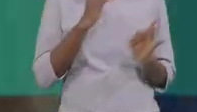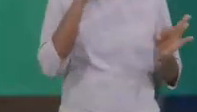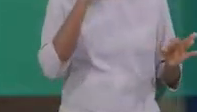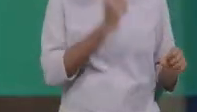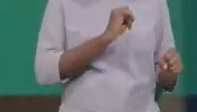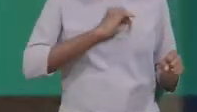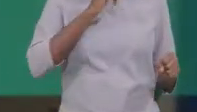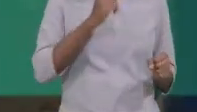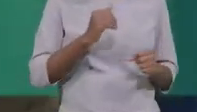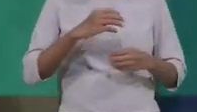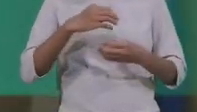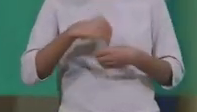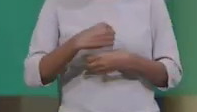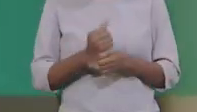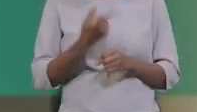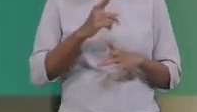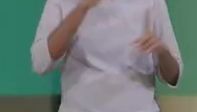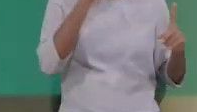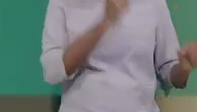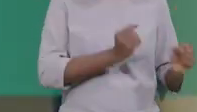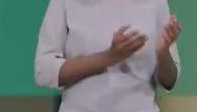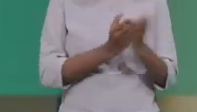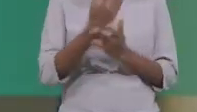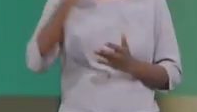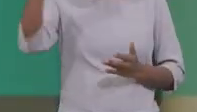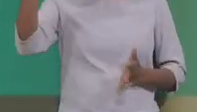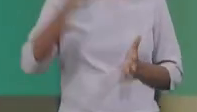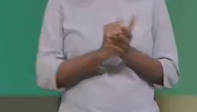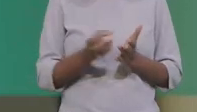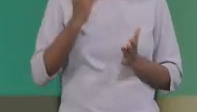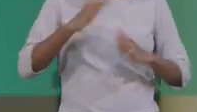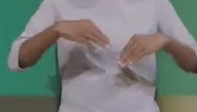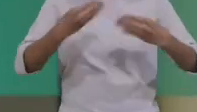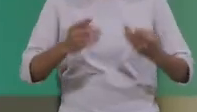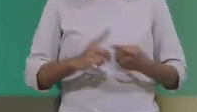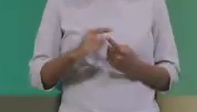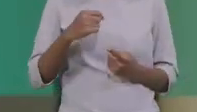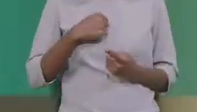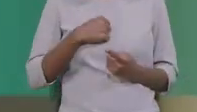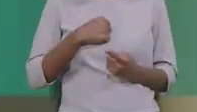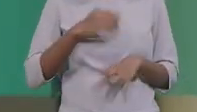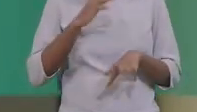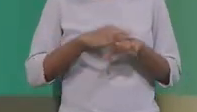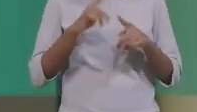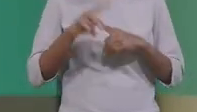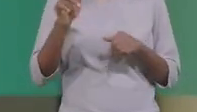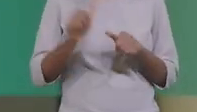je n'ai pas produit la foi, je n'ai pas œuvré pour la foi, c'est par la grâce qui m'a été donnée.